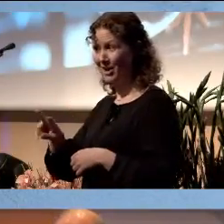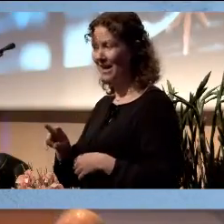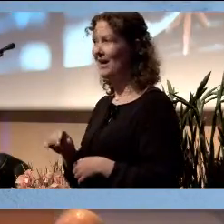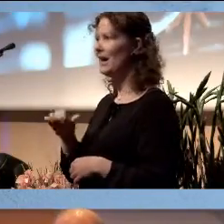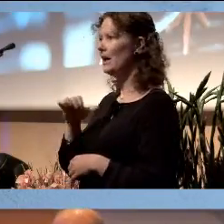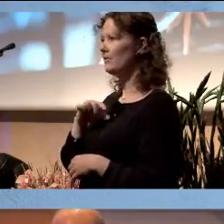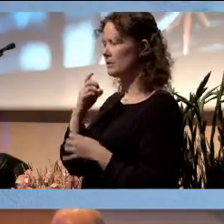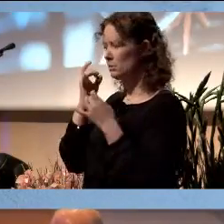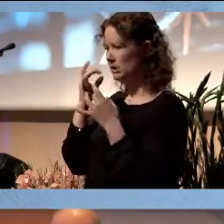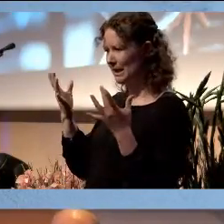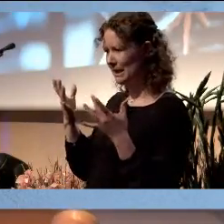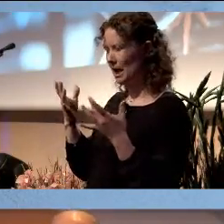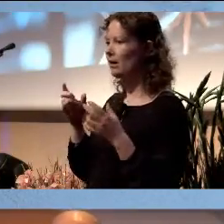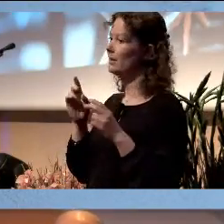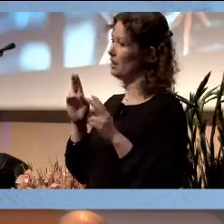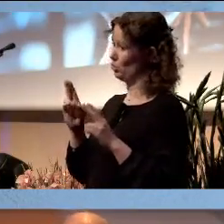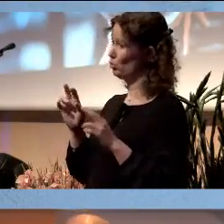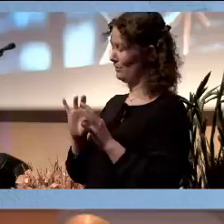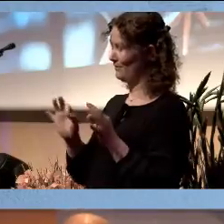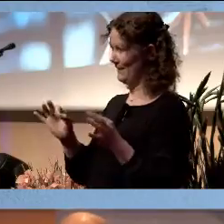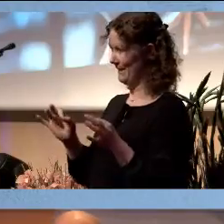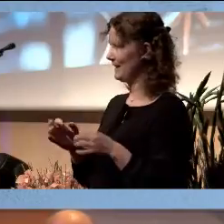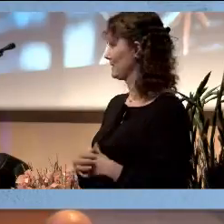Hvis dere blir sinnet, så det også fint.